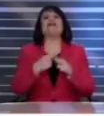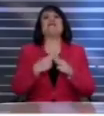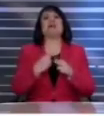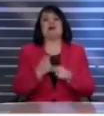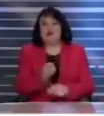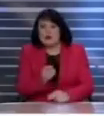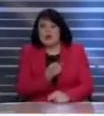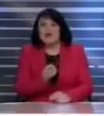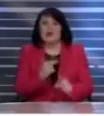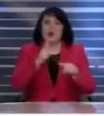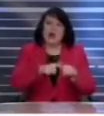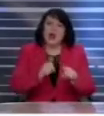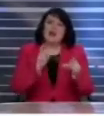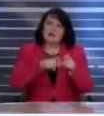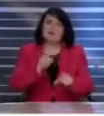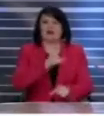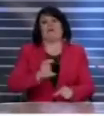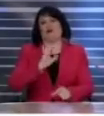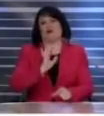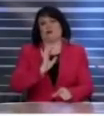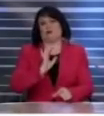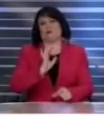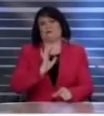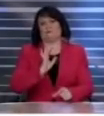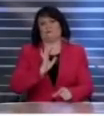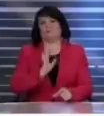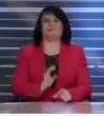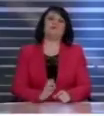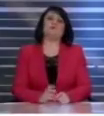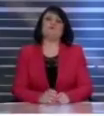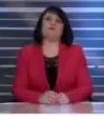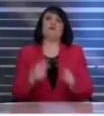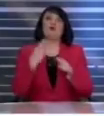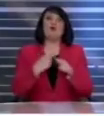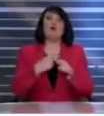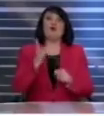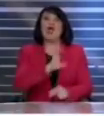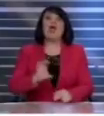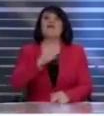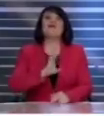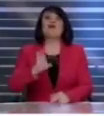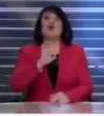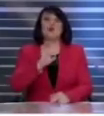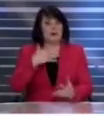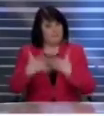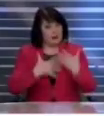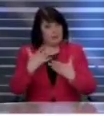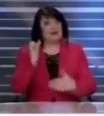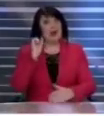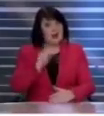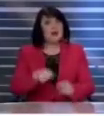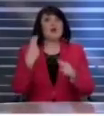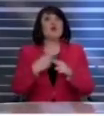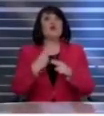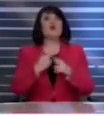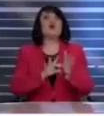με το άλλο. Ανέκαθεν σκεφτόμουν ότι η Ευρώπη είναι μεγάλη υπόθεση. Είναι και μεγάλη περιπέτεια, είναι και μεγαλόπνοο